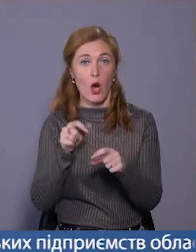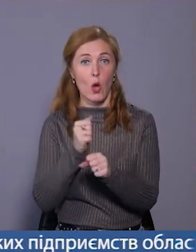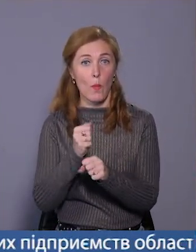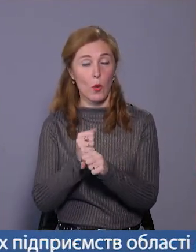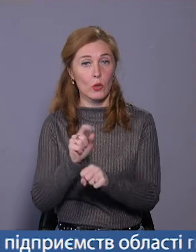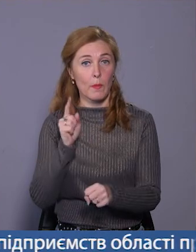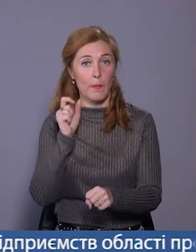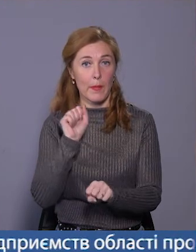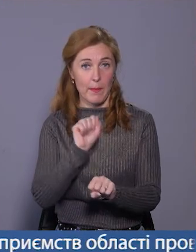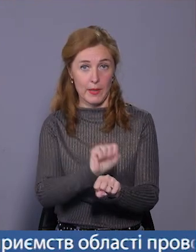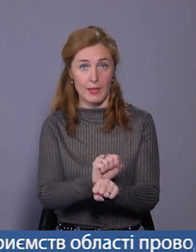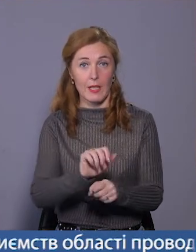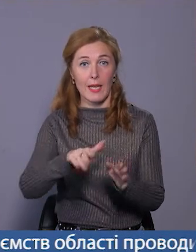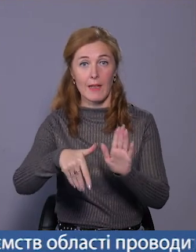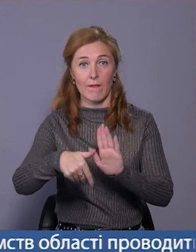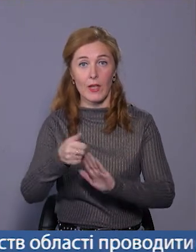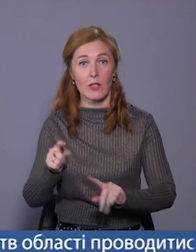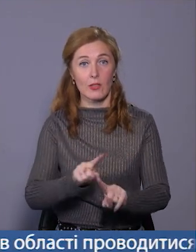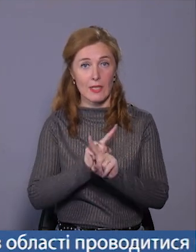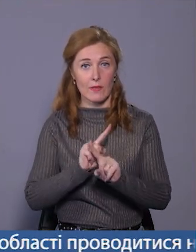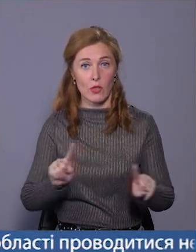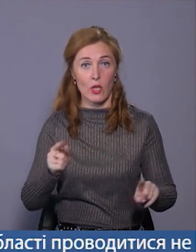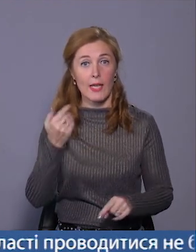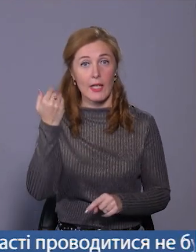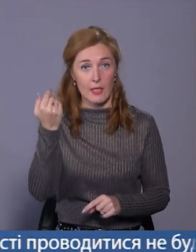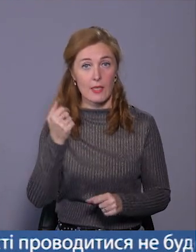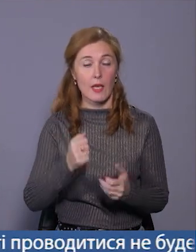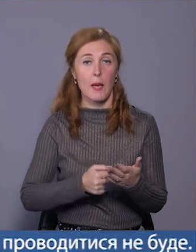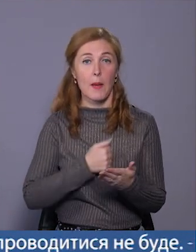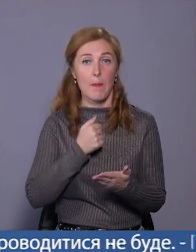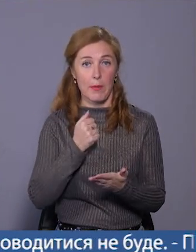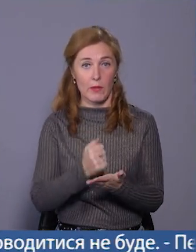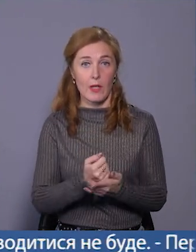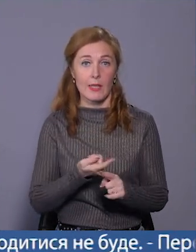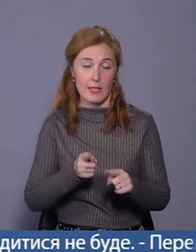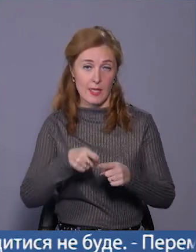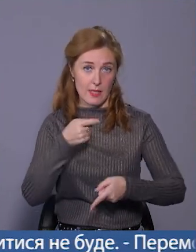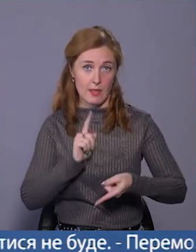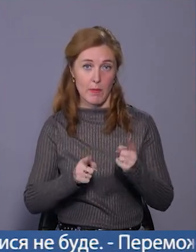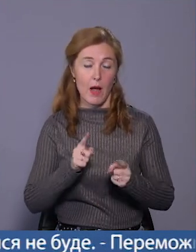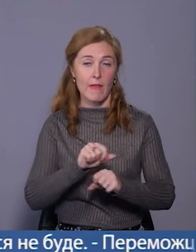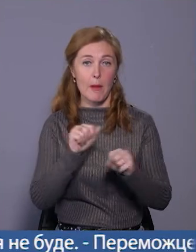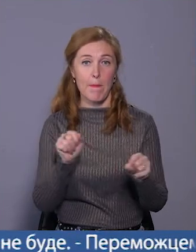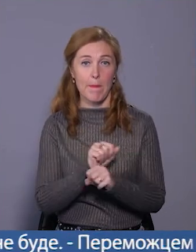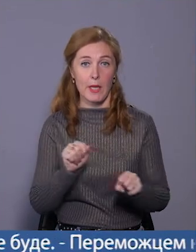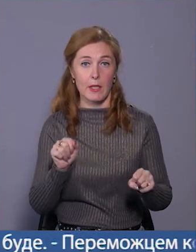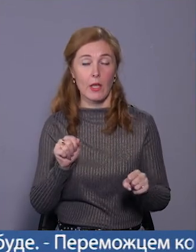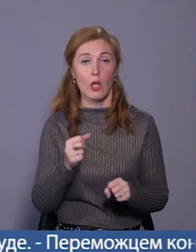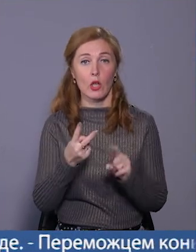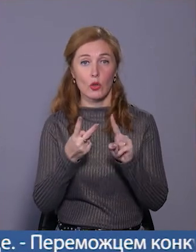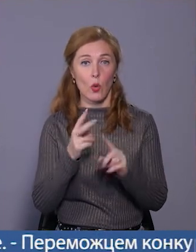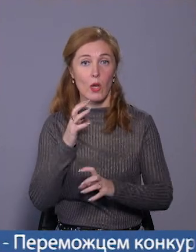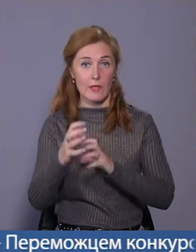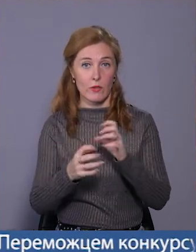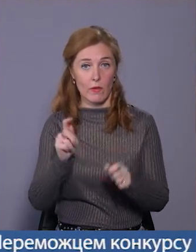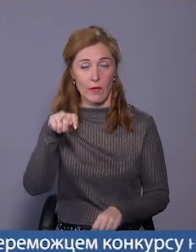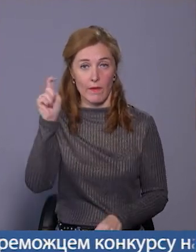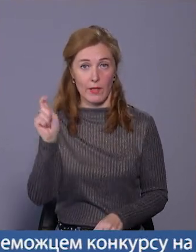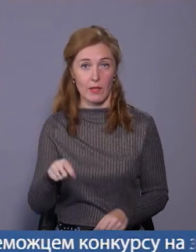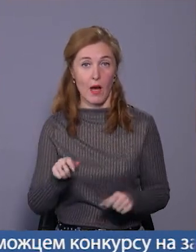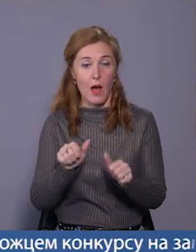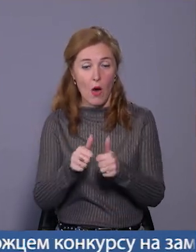і викликали надзвичайників. Ті підтвердили, це справді міни ТМ-43 часів Другої світової війни. Сапери обгородили територію